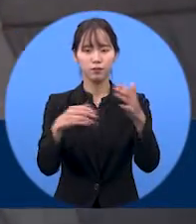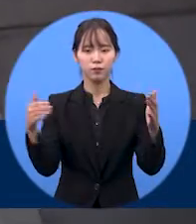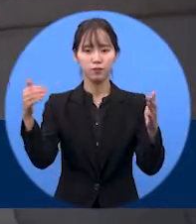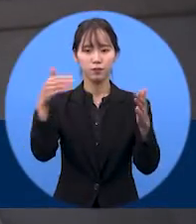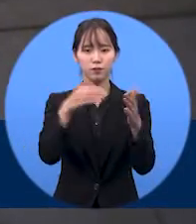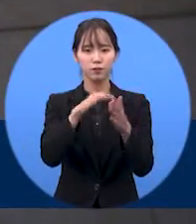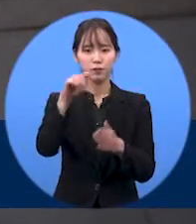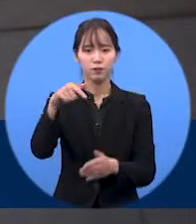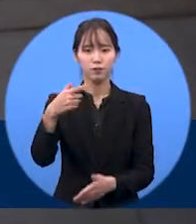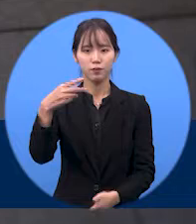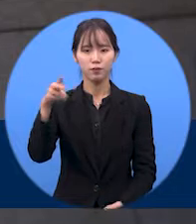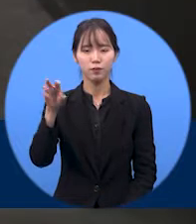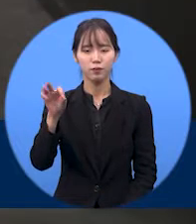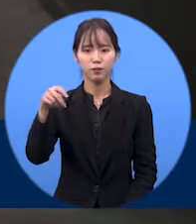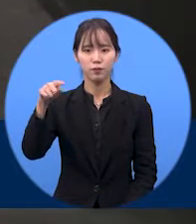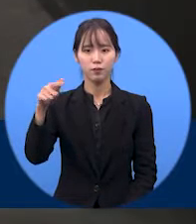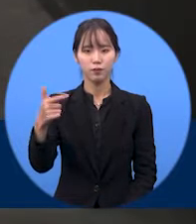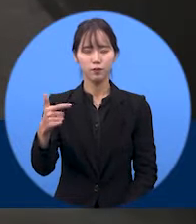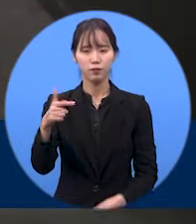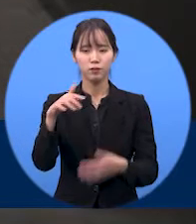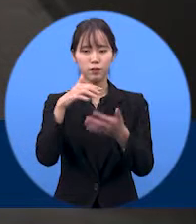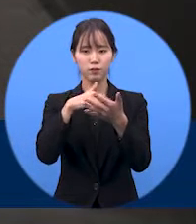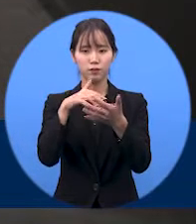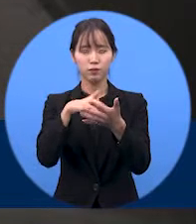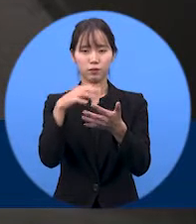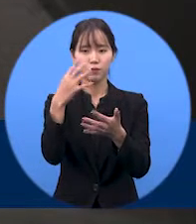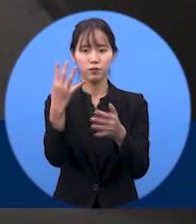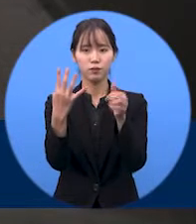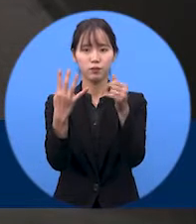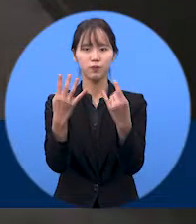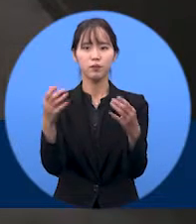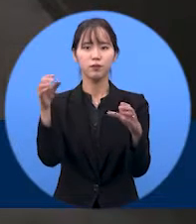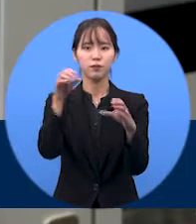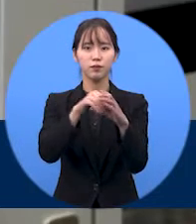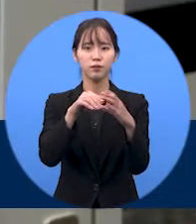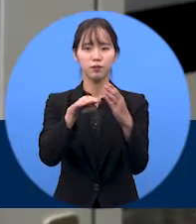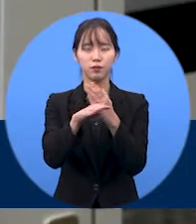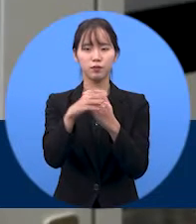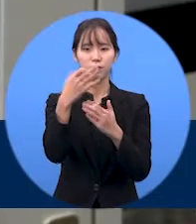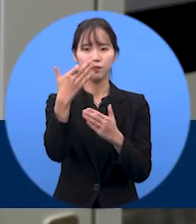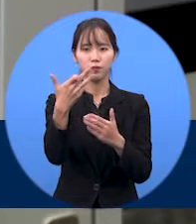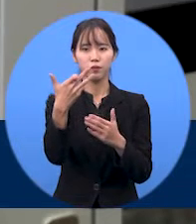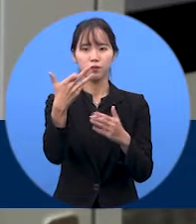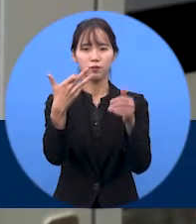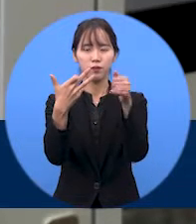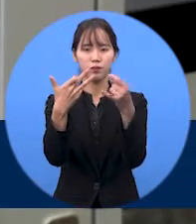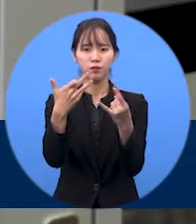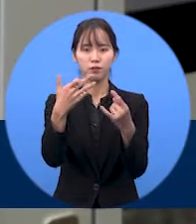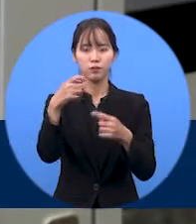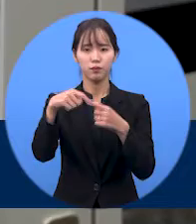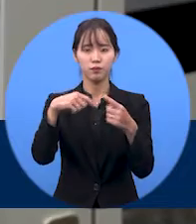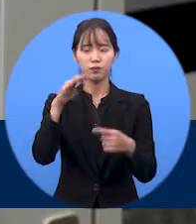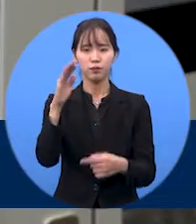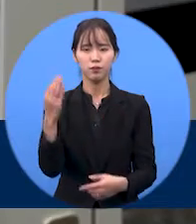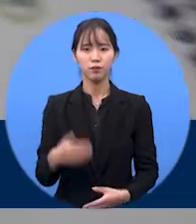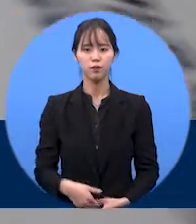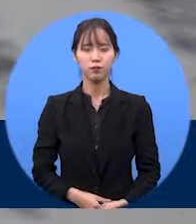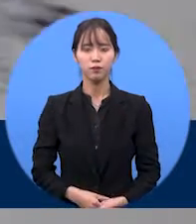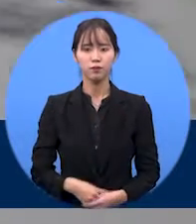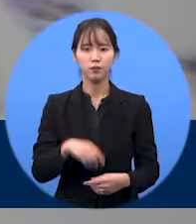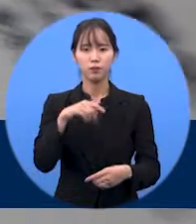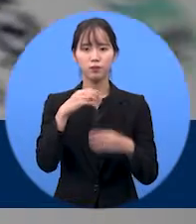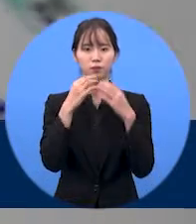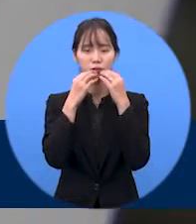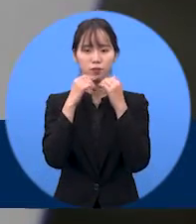청량리역까지 운행하는 분당선 열차는 출퇴근 시간대 4회를 포함해 평일 18회가 편성되며 주말에는 운행하지